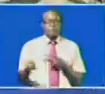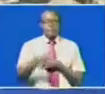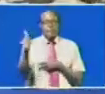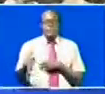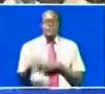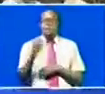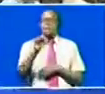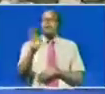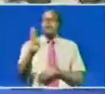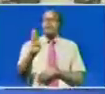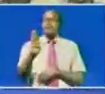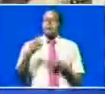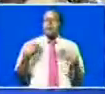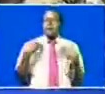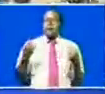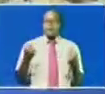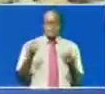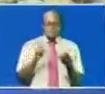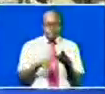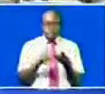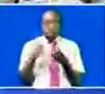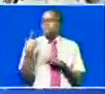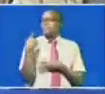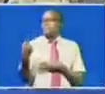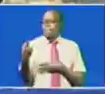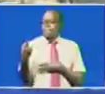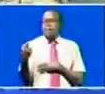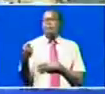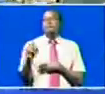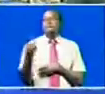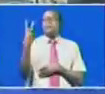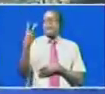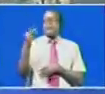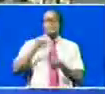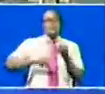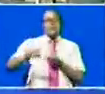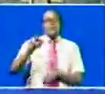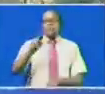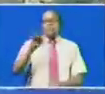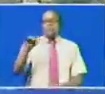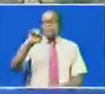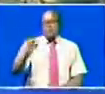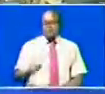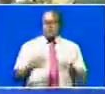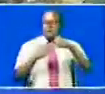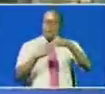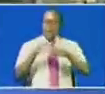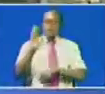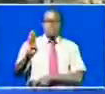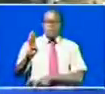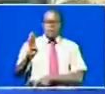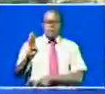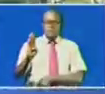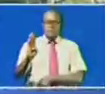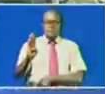bilioni tano katika wizara ya afya. Na unyounyo ukafuata awamu ya pili ya sakata ya takriban shilingi bilioni tisa katika idara